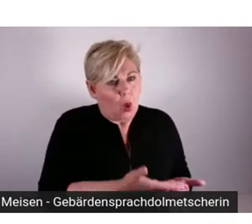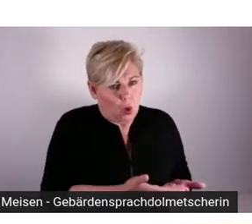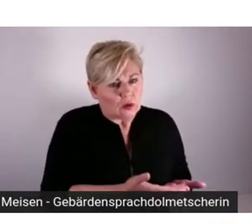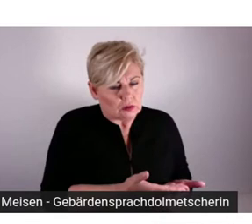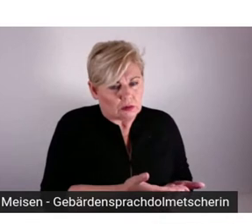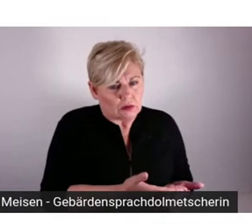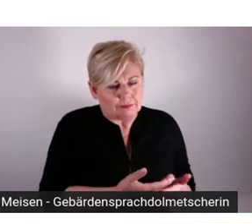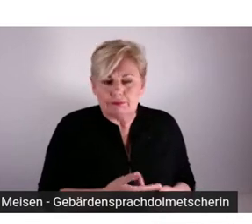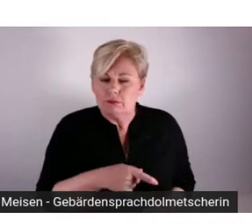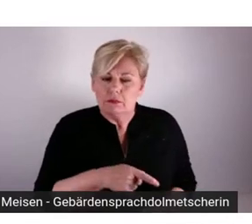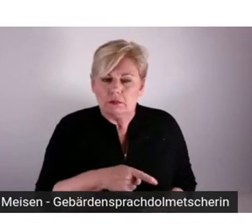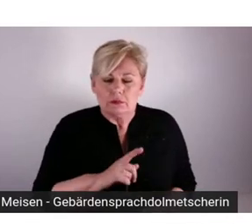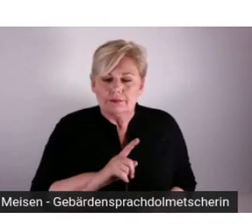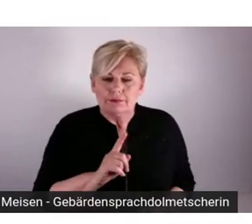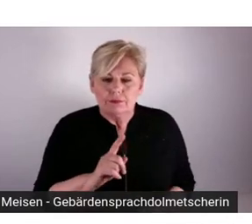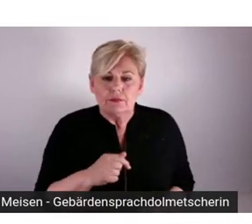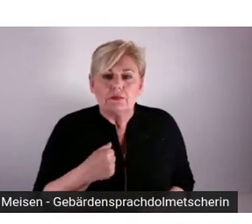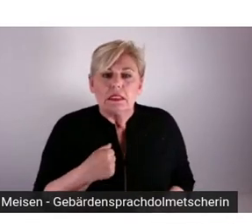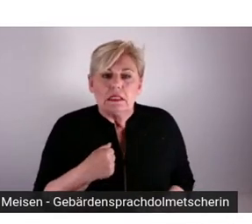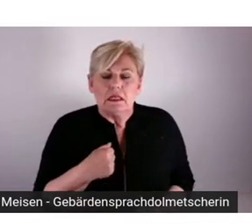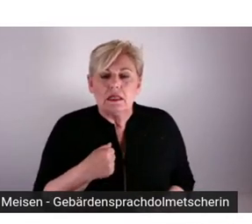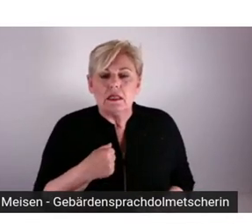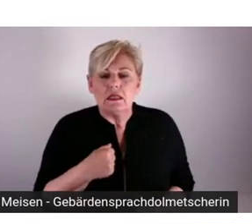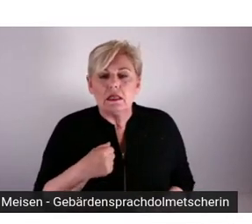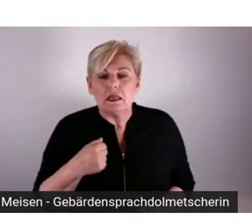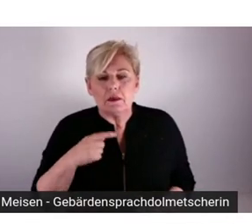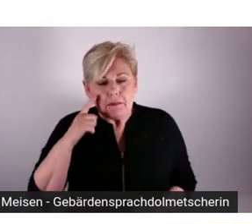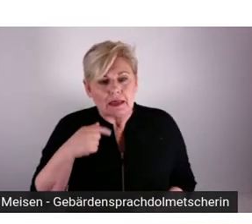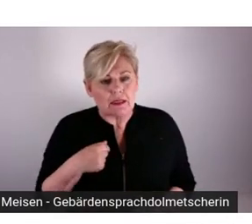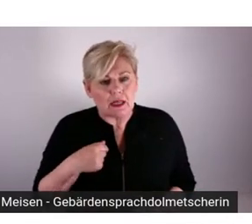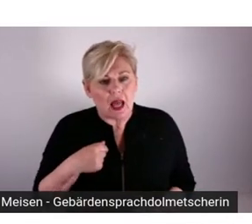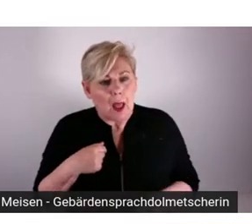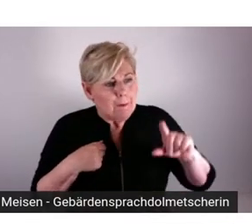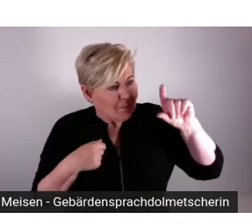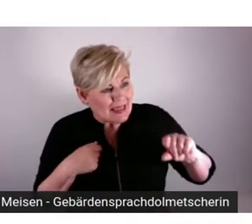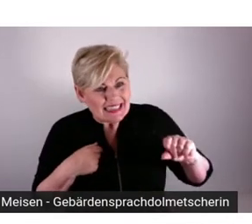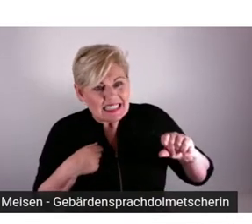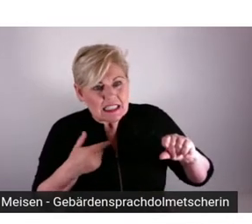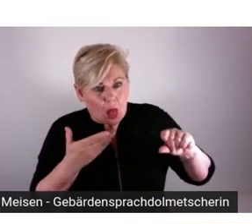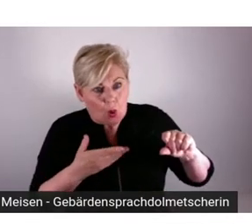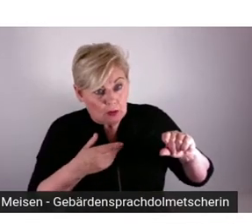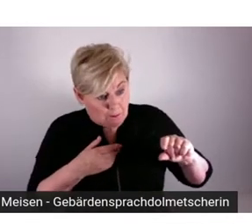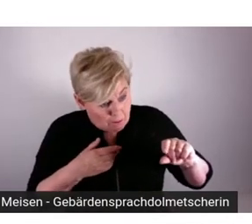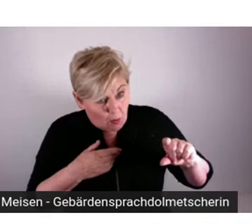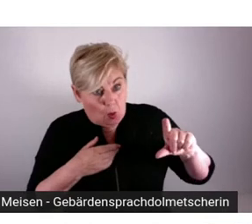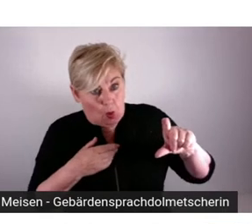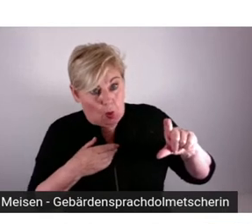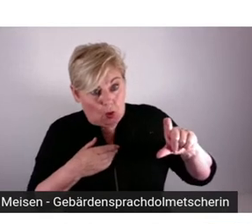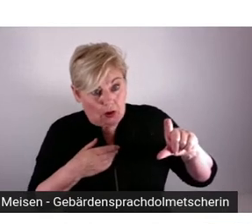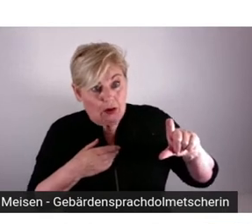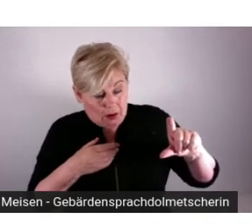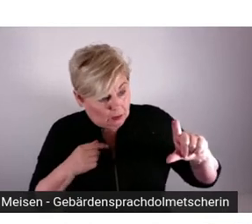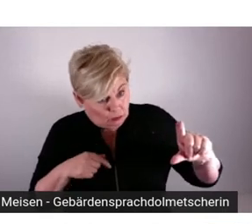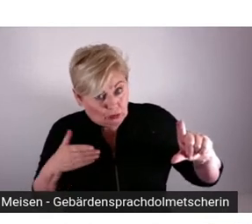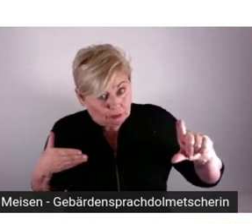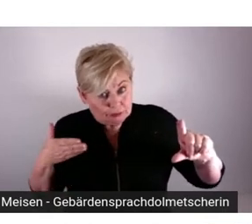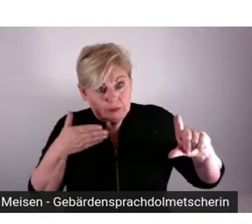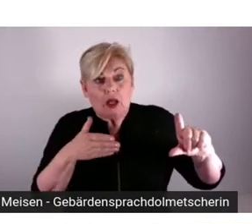Hier kann es nicht das Ziel sein, dass wir durch einen zu hohen Mindestlohn den Menschen den Einstieg in diese Arbeit